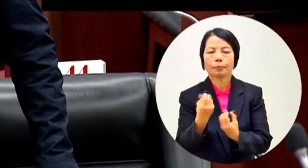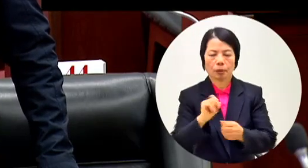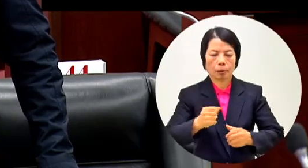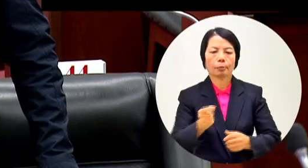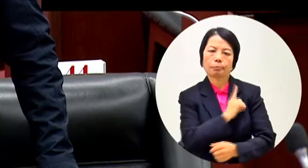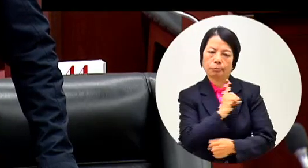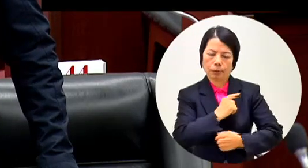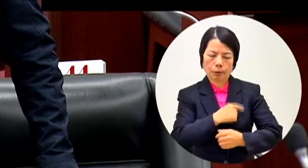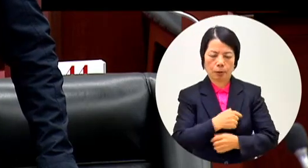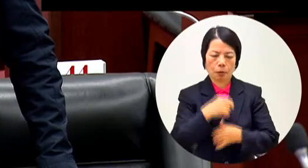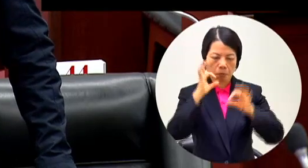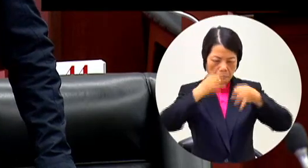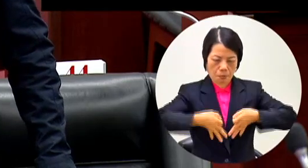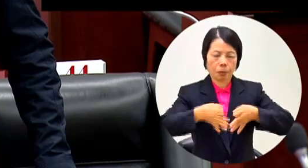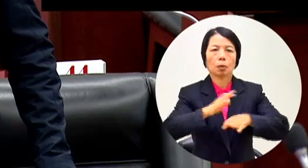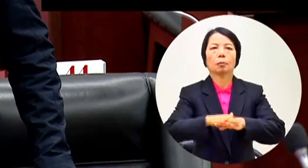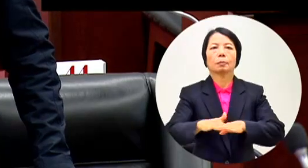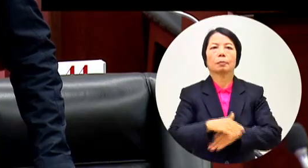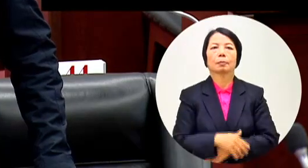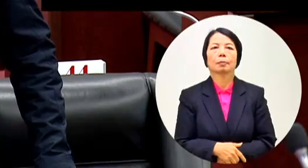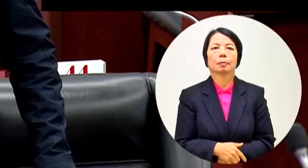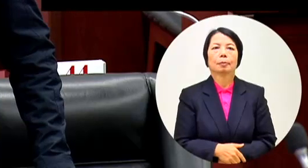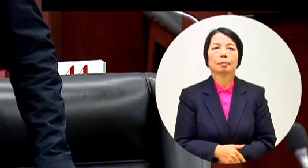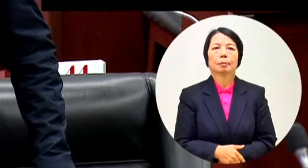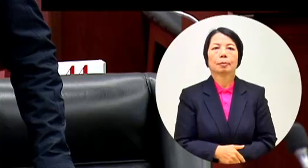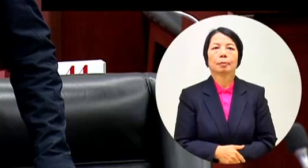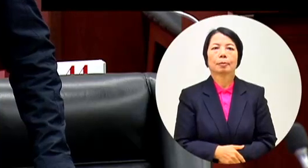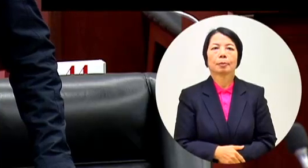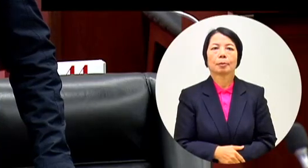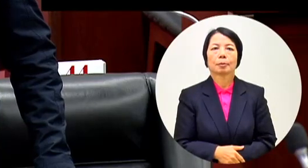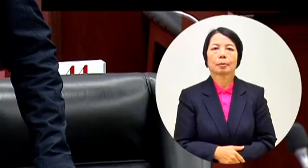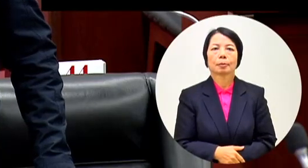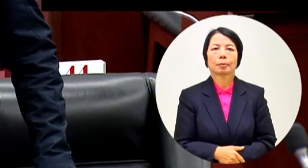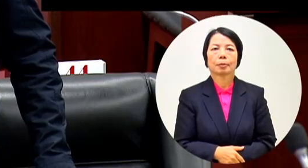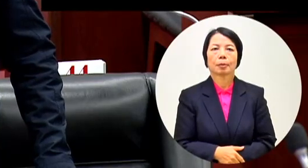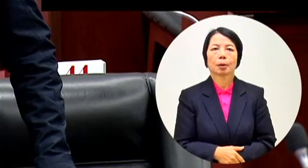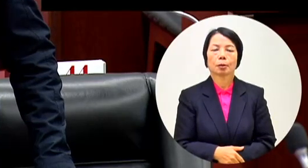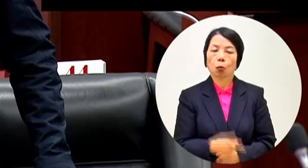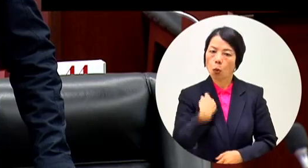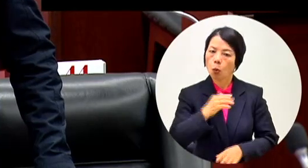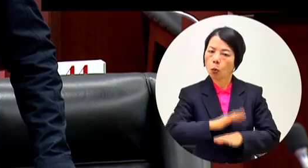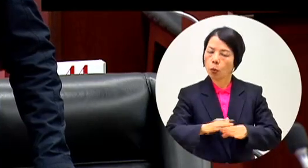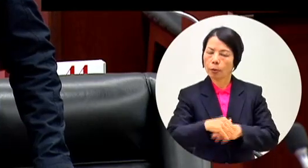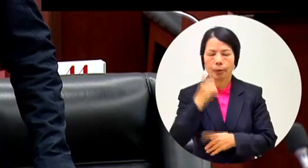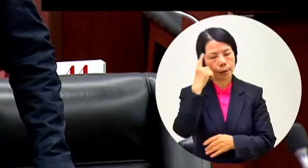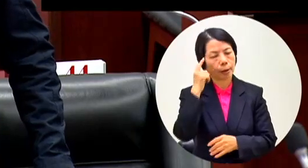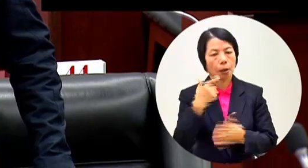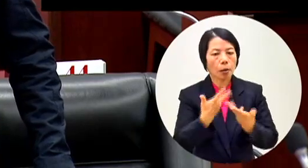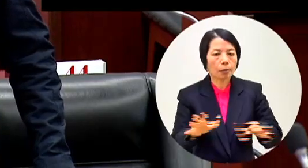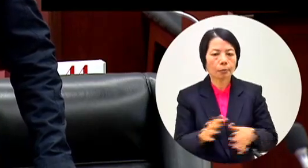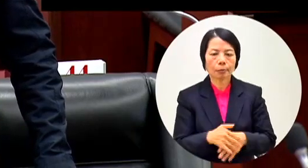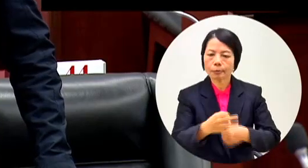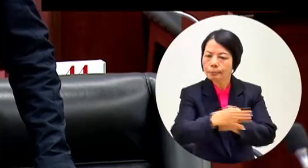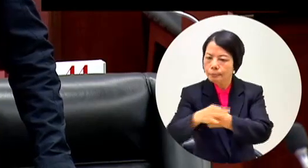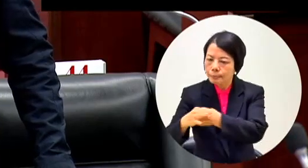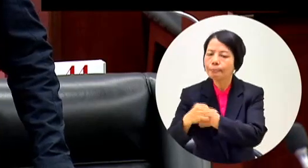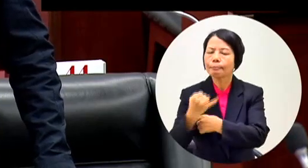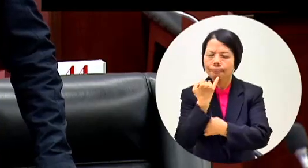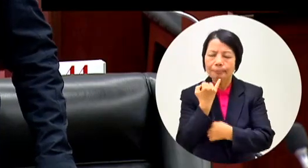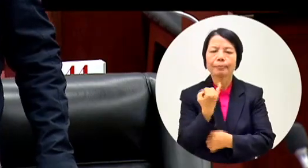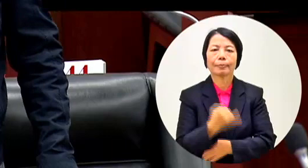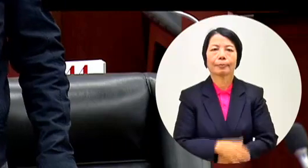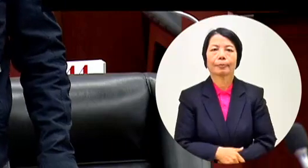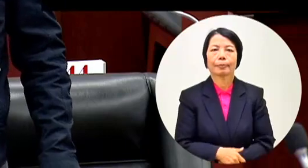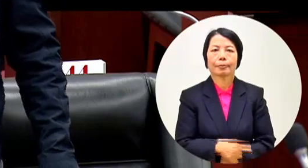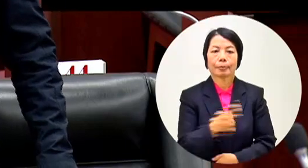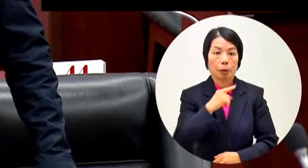会从一个各种方式容许各种的可能哈。那这是因为市长的这一句话，看到你内